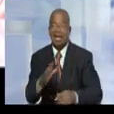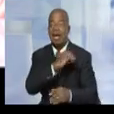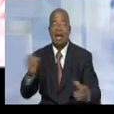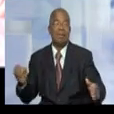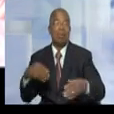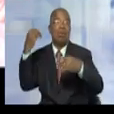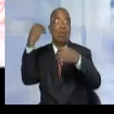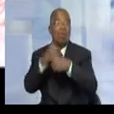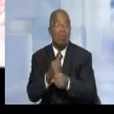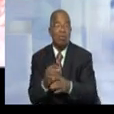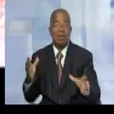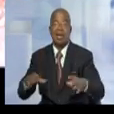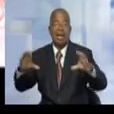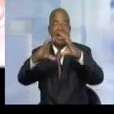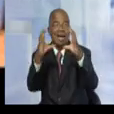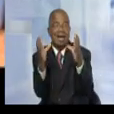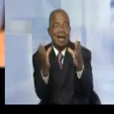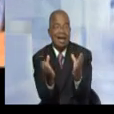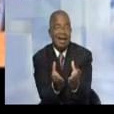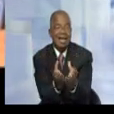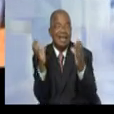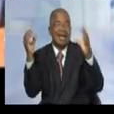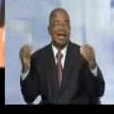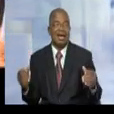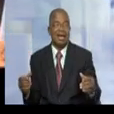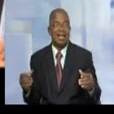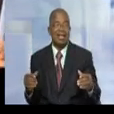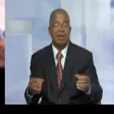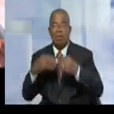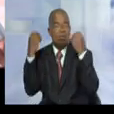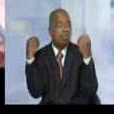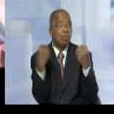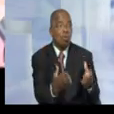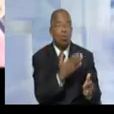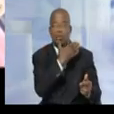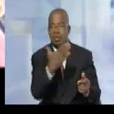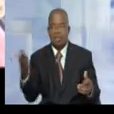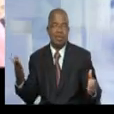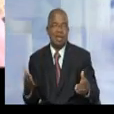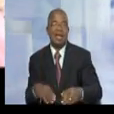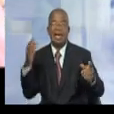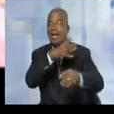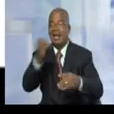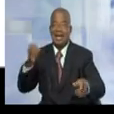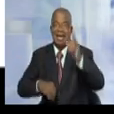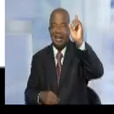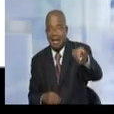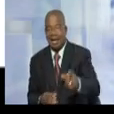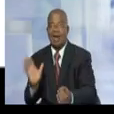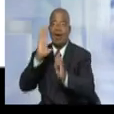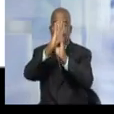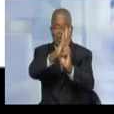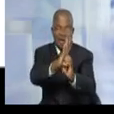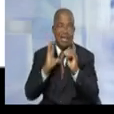l'enfant. Ce projet est dénommé Promotion, protection et autonomisation économique de la femme en milieu rural.